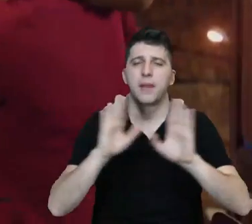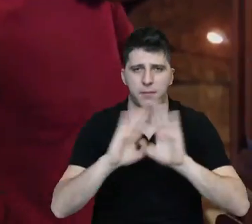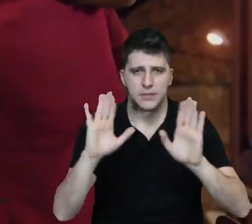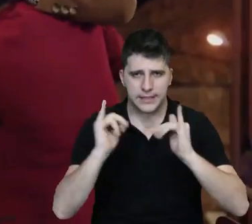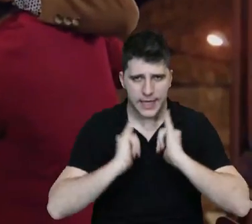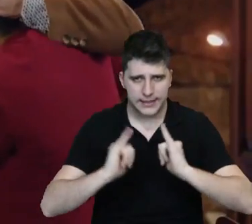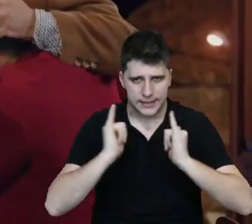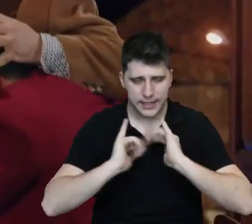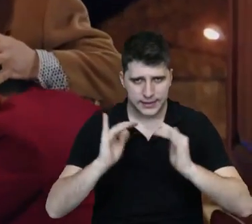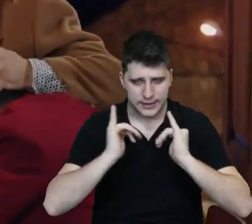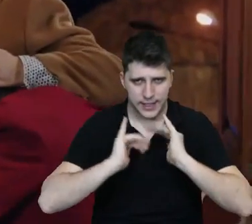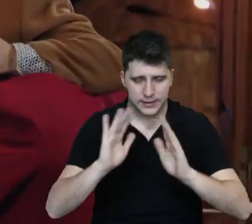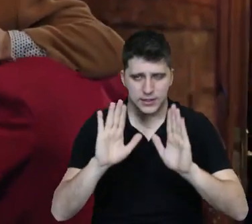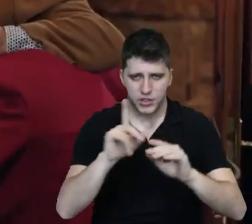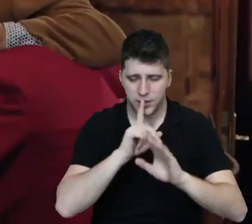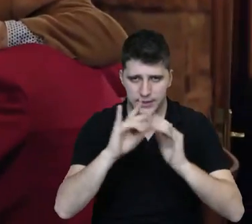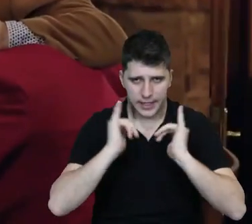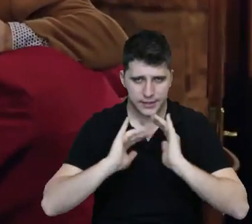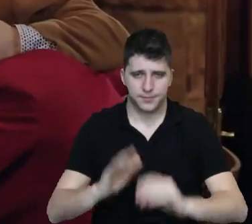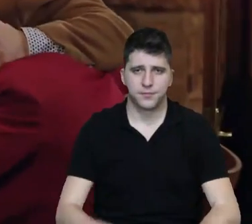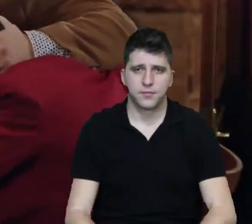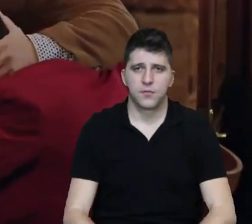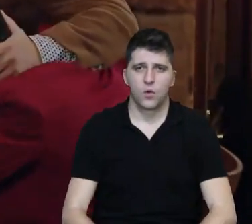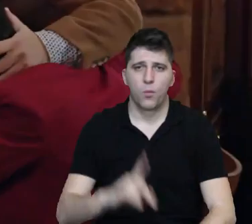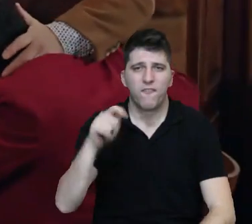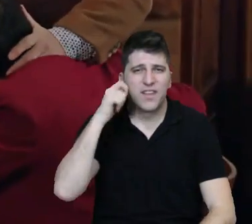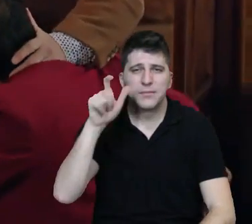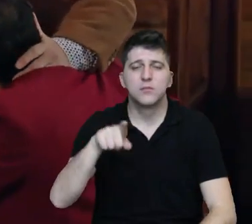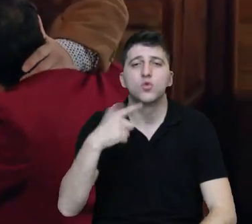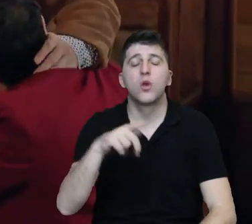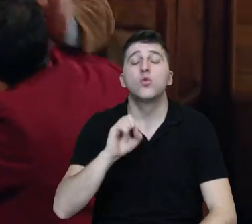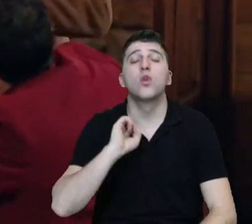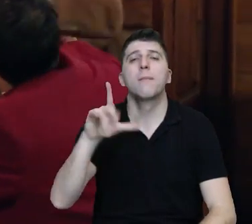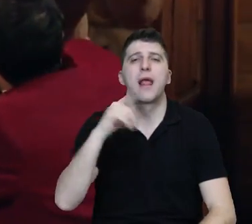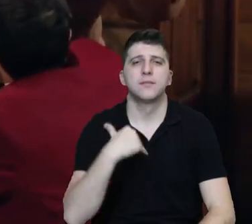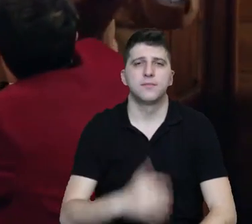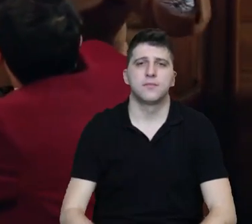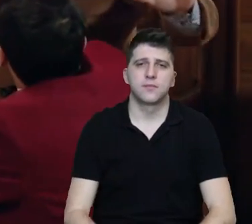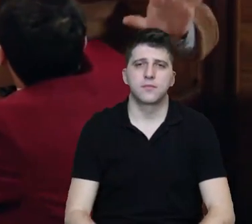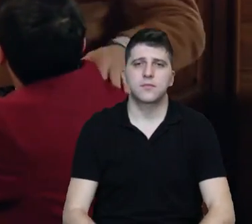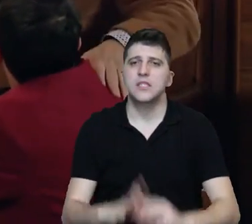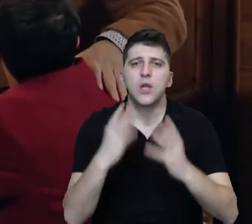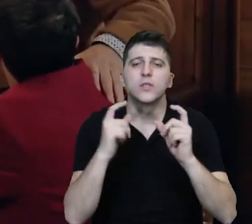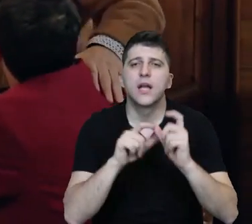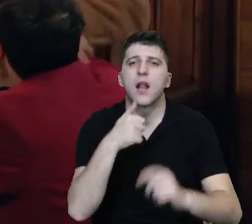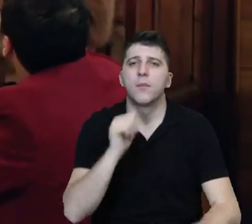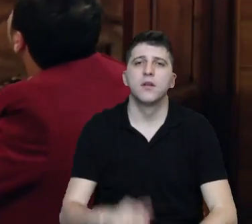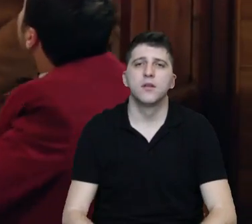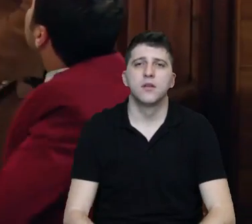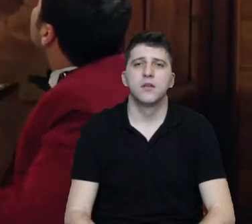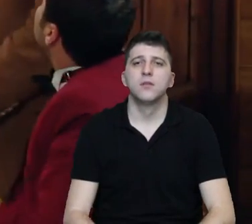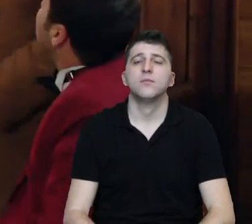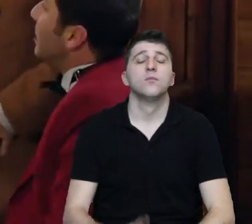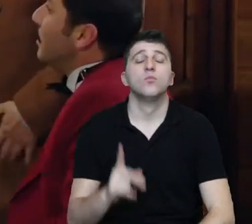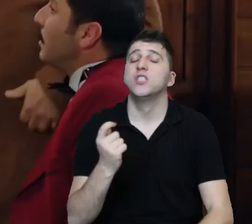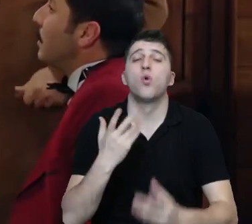Allah. Sakin. Sarılarak oturdular. Bu filmcileri bu kasabaya göndermemiz lazım. Ne oldu ki Santral abi? Oh, boş